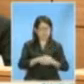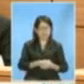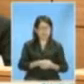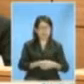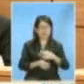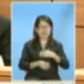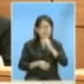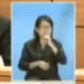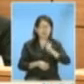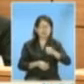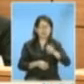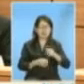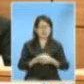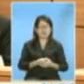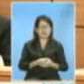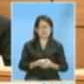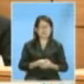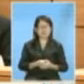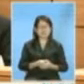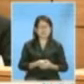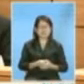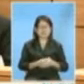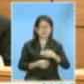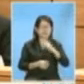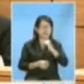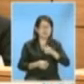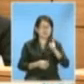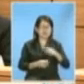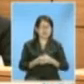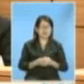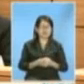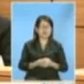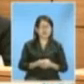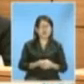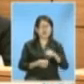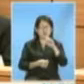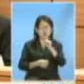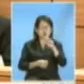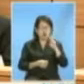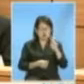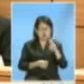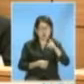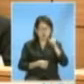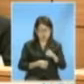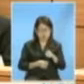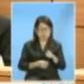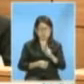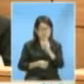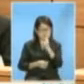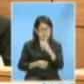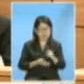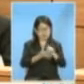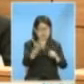มยังยืนยันหลักการเดิมว่าสมาชิกวุฒิสภาต้องมาทั้งการเลือกตั้งและการสรรห